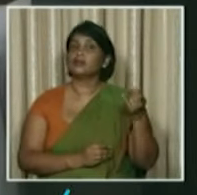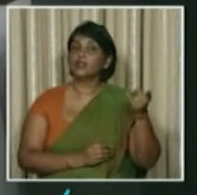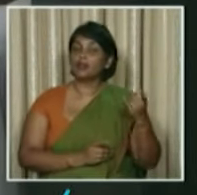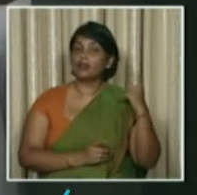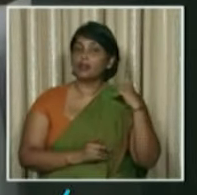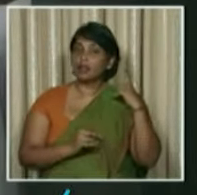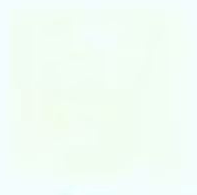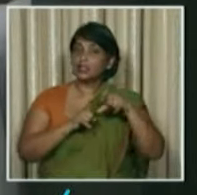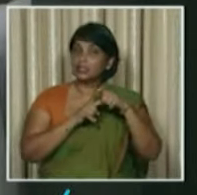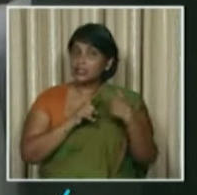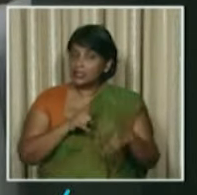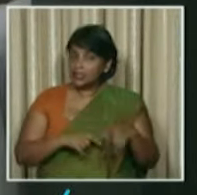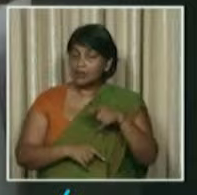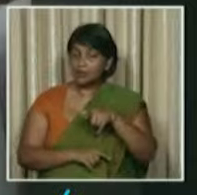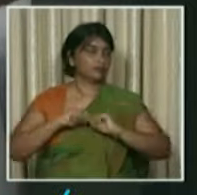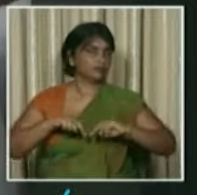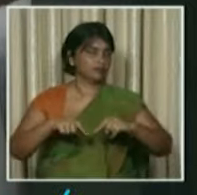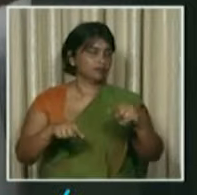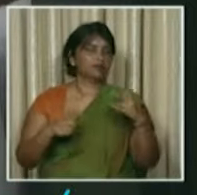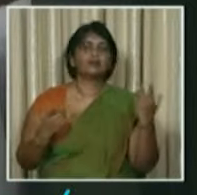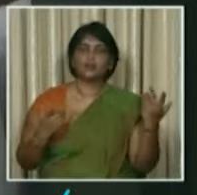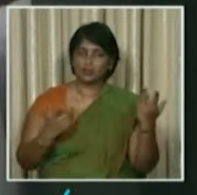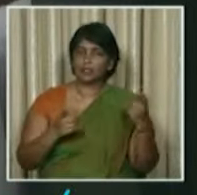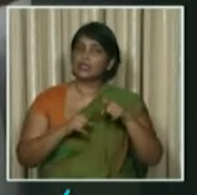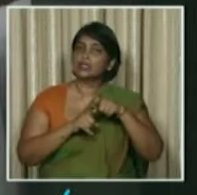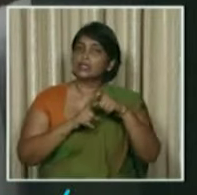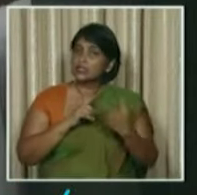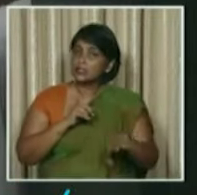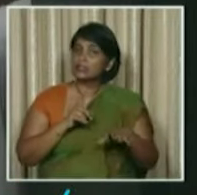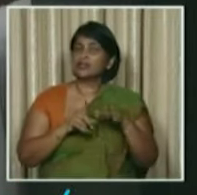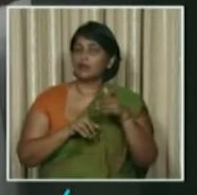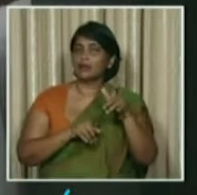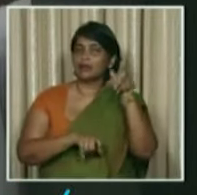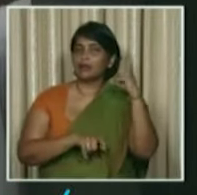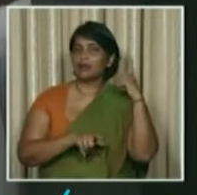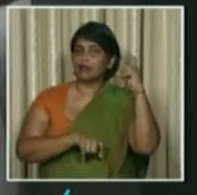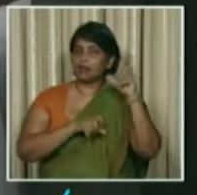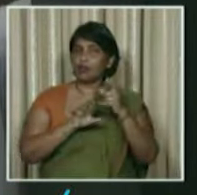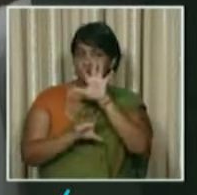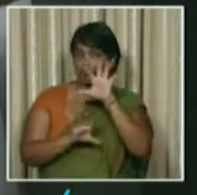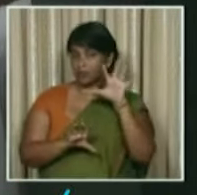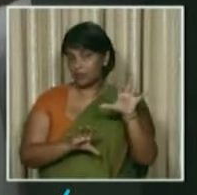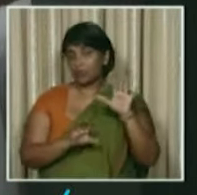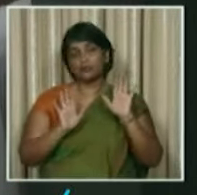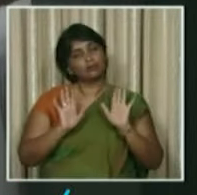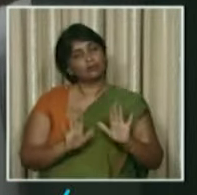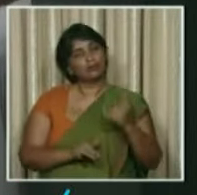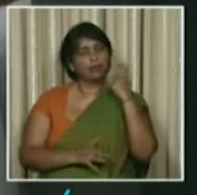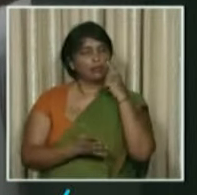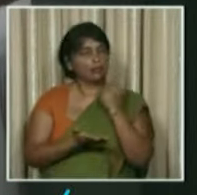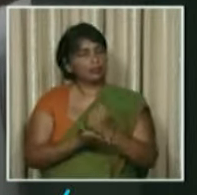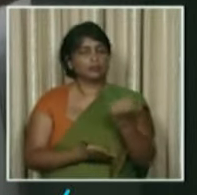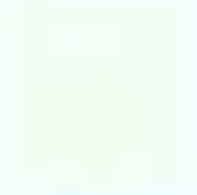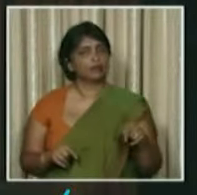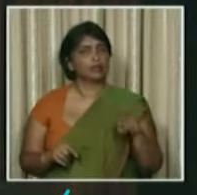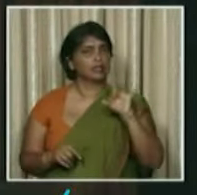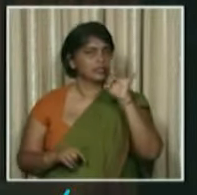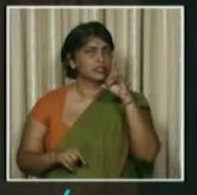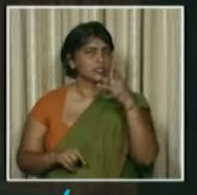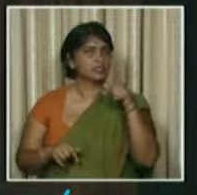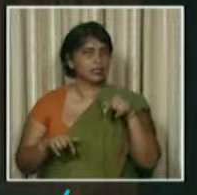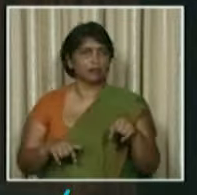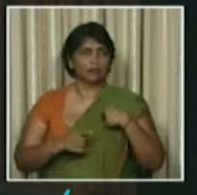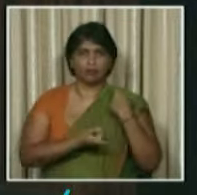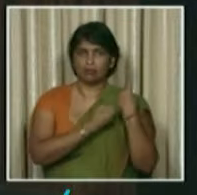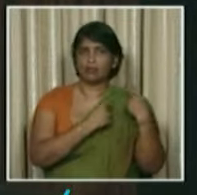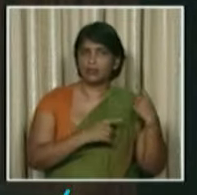රණවිරුවා අවුරුදු 55න් පසුව මිය ගිය. ආබාධිත රණවිරුවෝ කොහොම හරි වයස අවුරුදු 55 වෙනකන් අමාරුවෙන් හරි ජීවත් වෙන්නට ඕන. මම එමඩීගෙන්